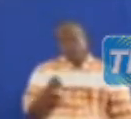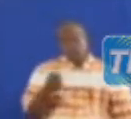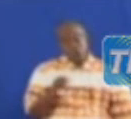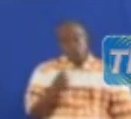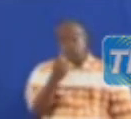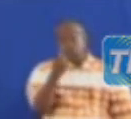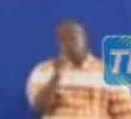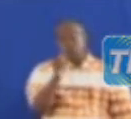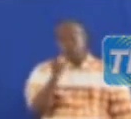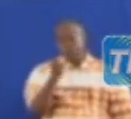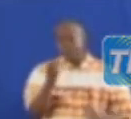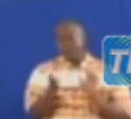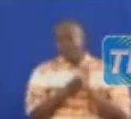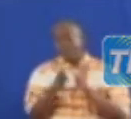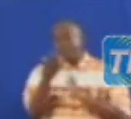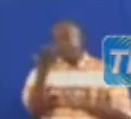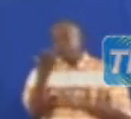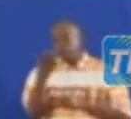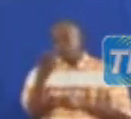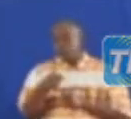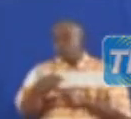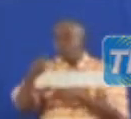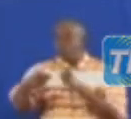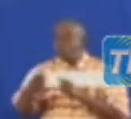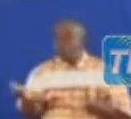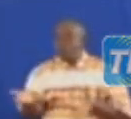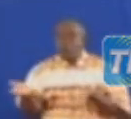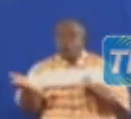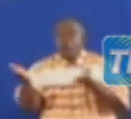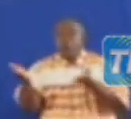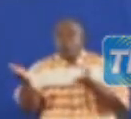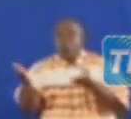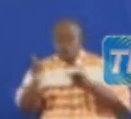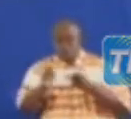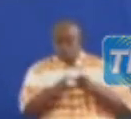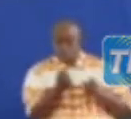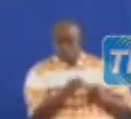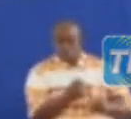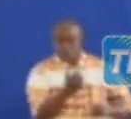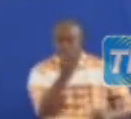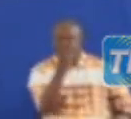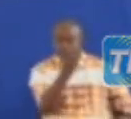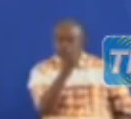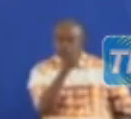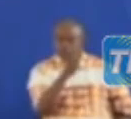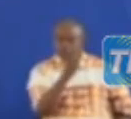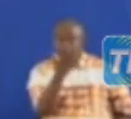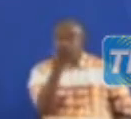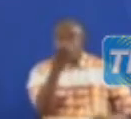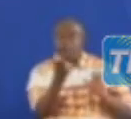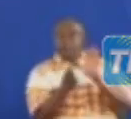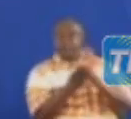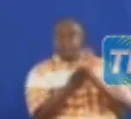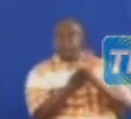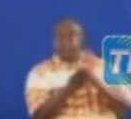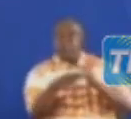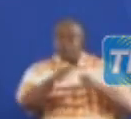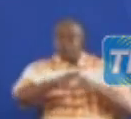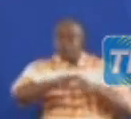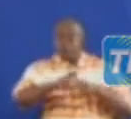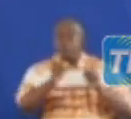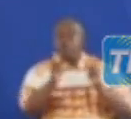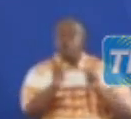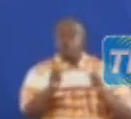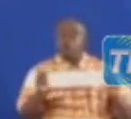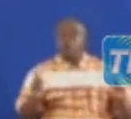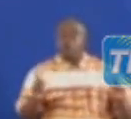trilioni 1.95 ni fedha za miradi ya maendeleo na shilingi trilioni 3.59 ni kwa ajili ya matumizi ya